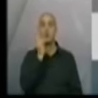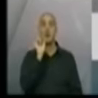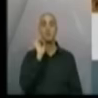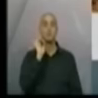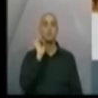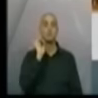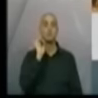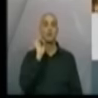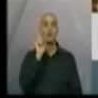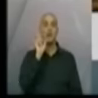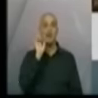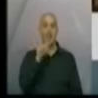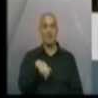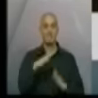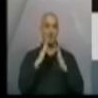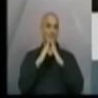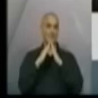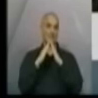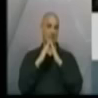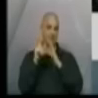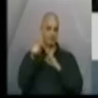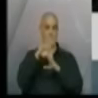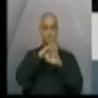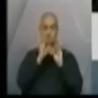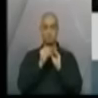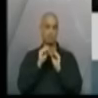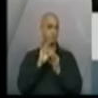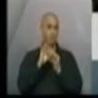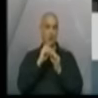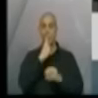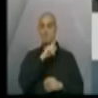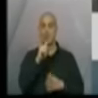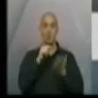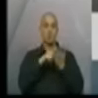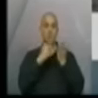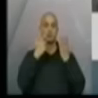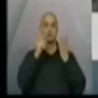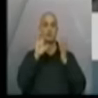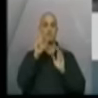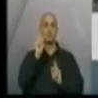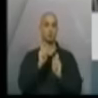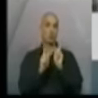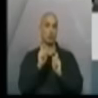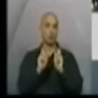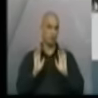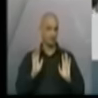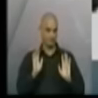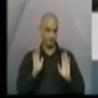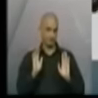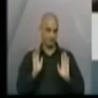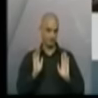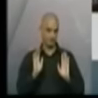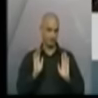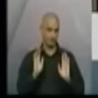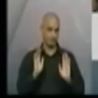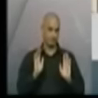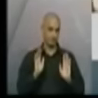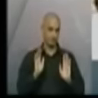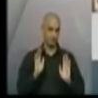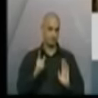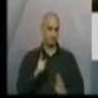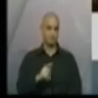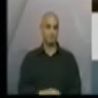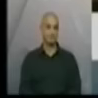בכ-3 אל בתי אב סך הכל כמיליון ק 75 תושבים וה